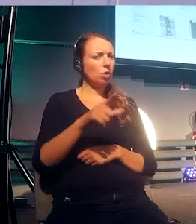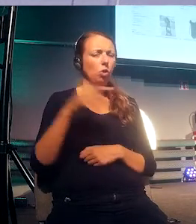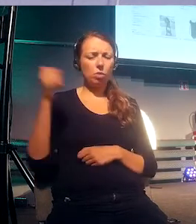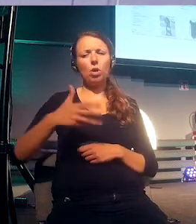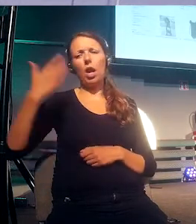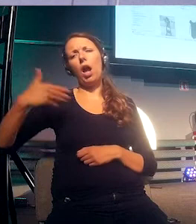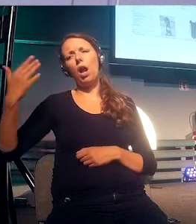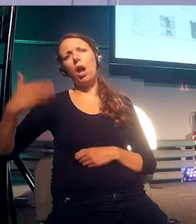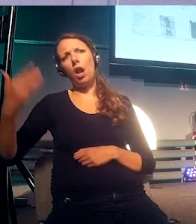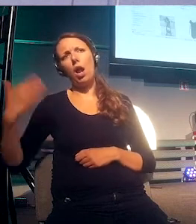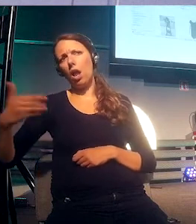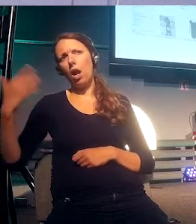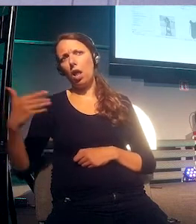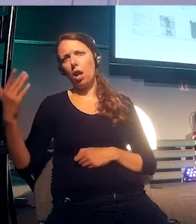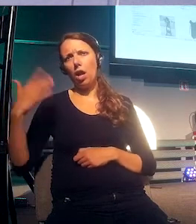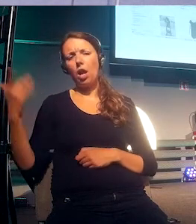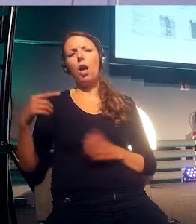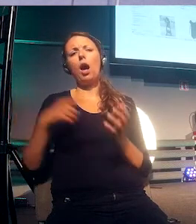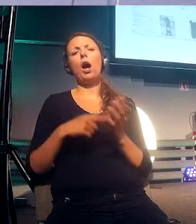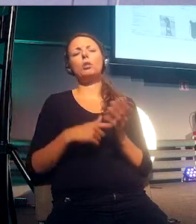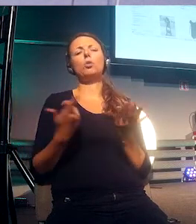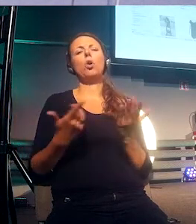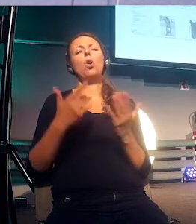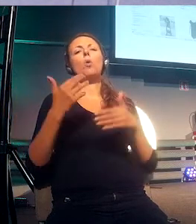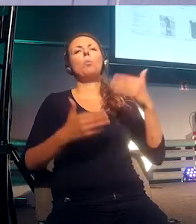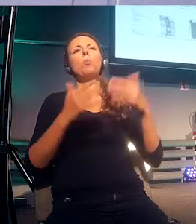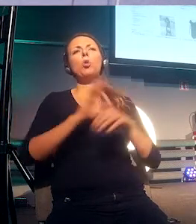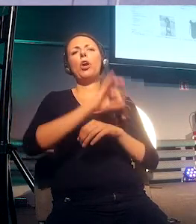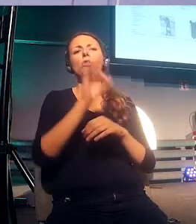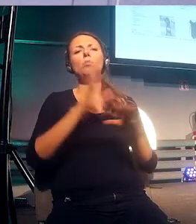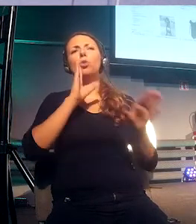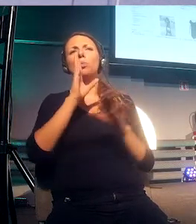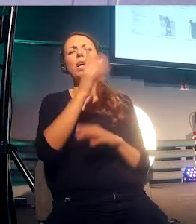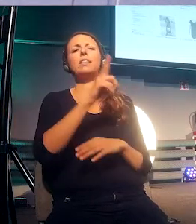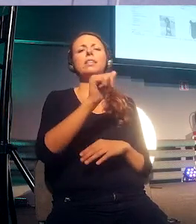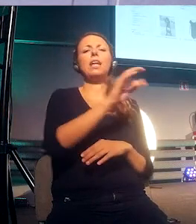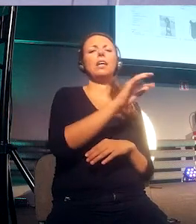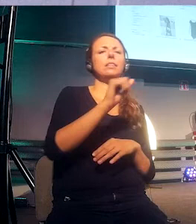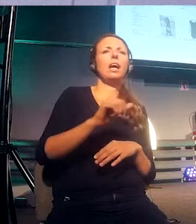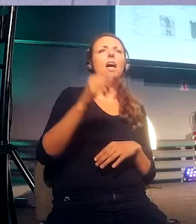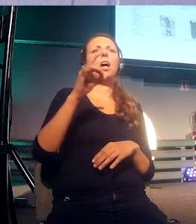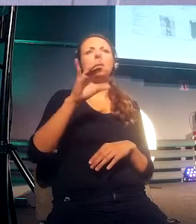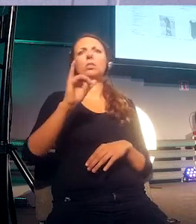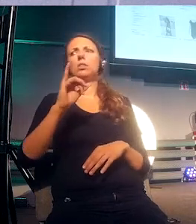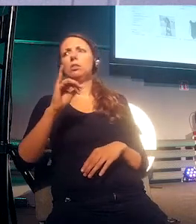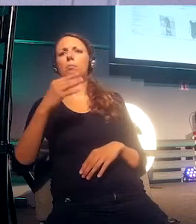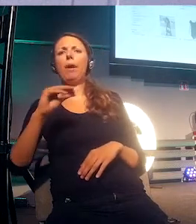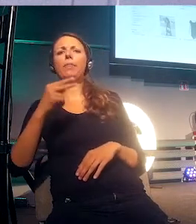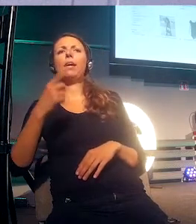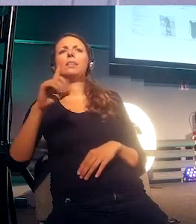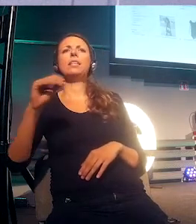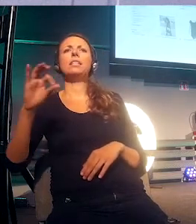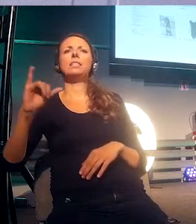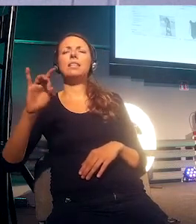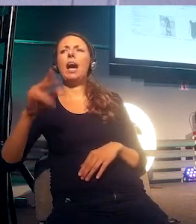projektowania, które nieco różni się od czegoś, o czym mogliście słyszeć. Data-driven design. Ktoś słyszał